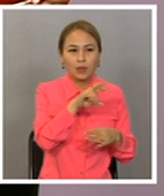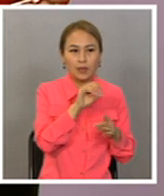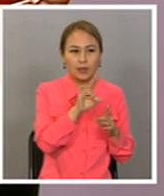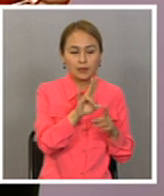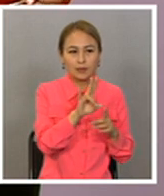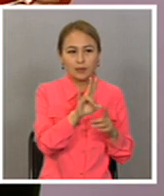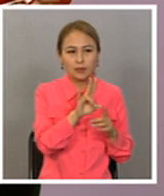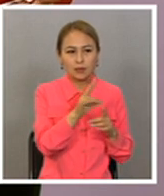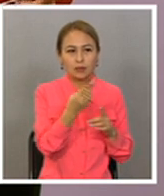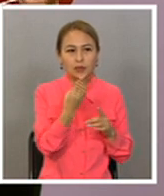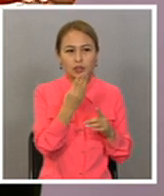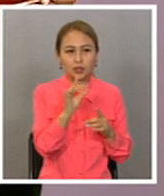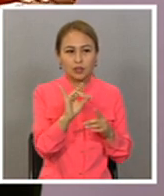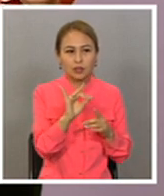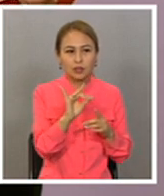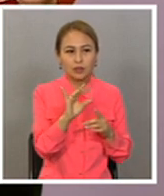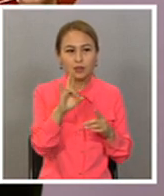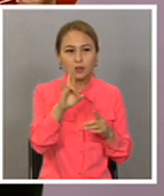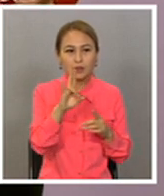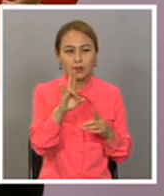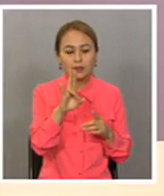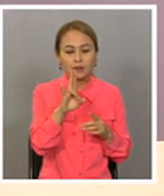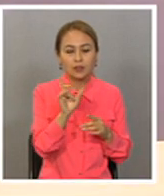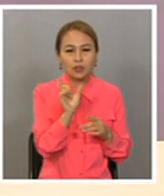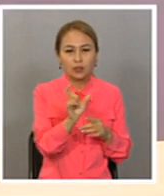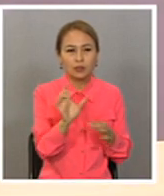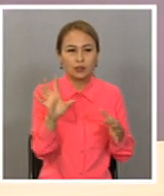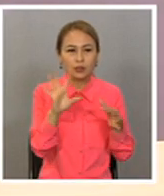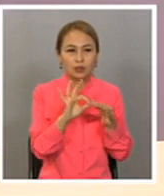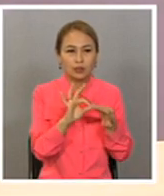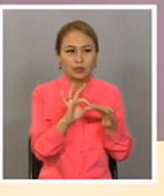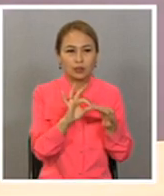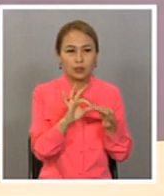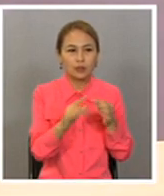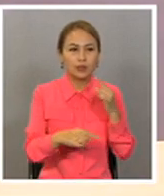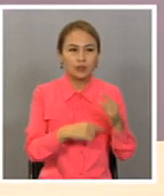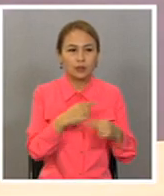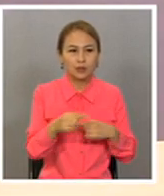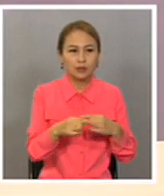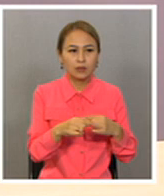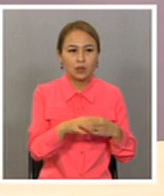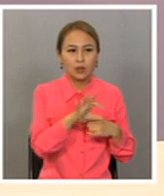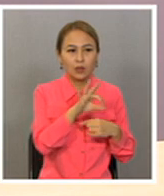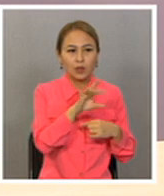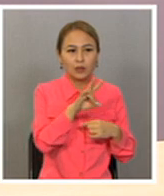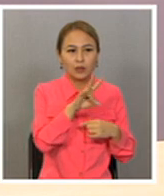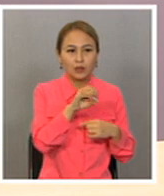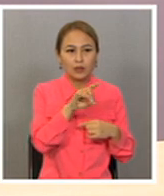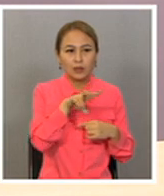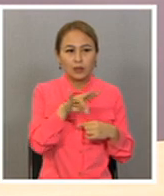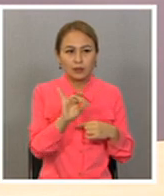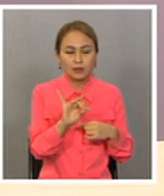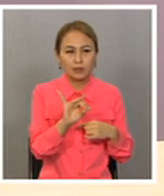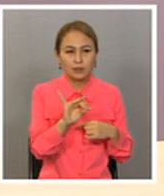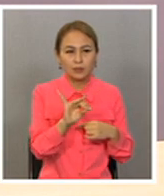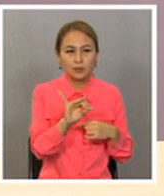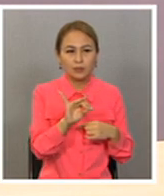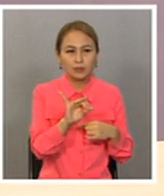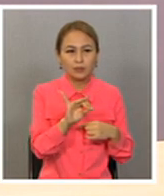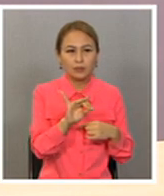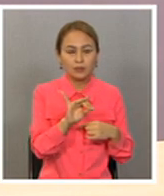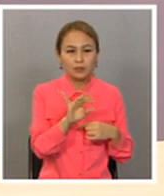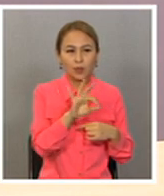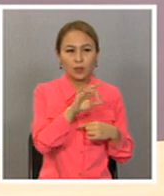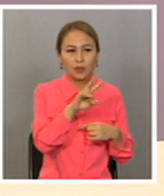Түбірі өлеңші. Жұрнақ. Келесі, өнерлі.